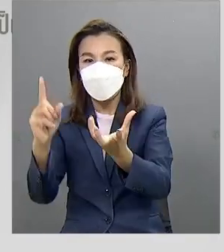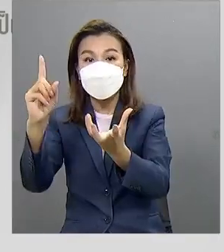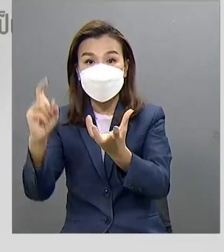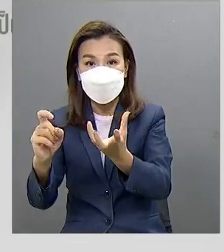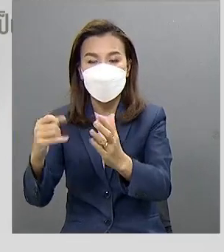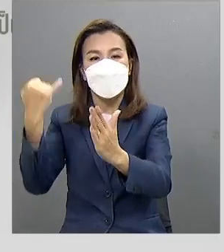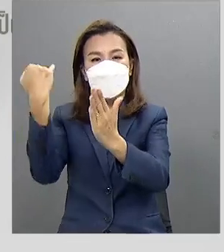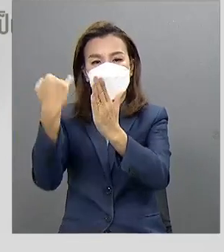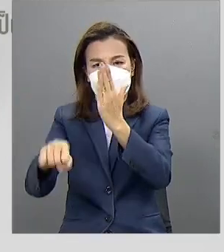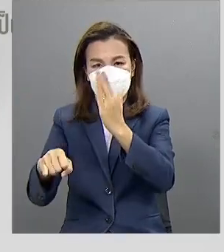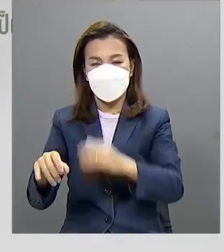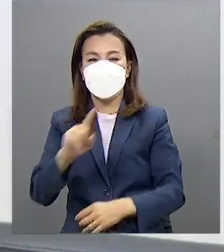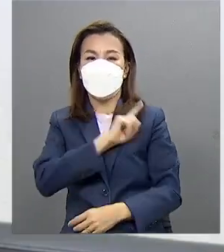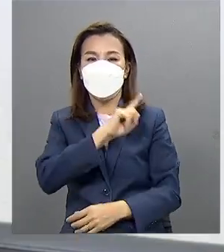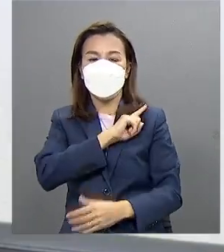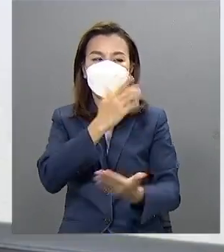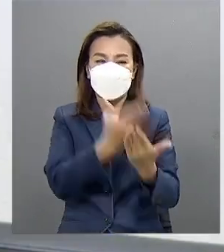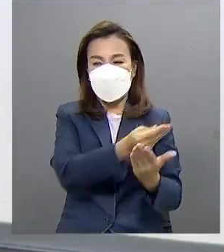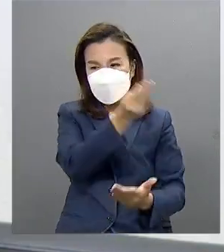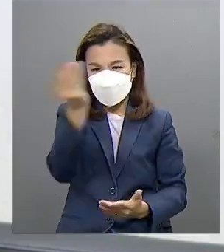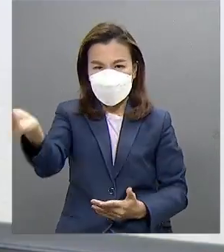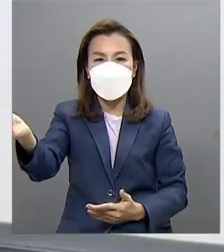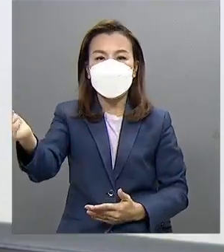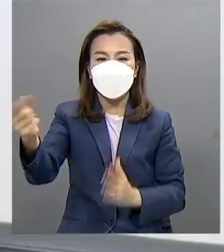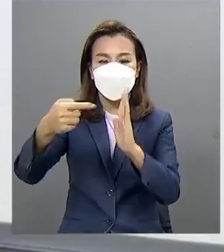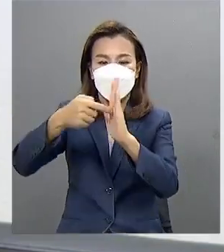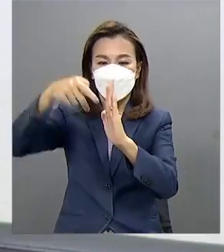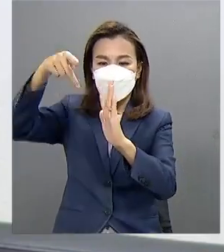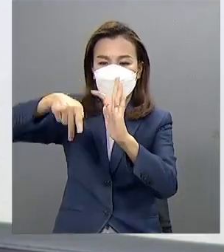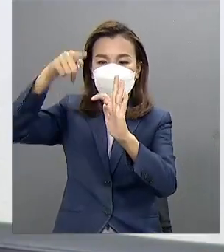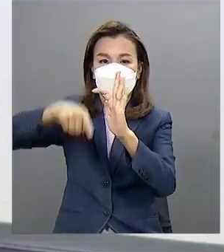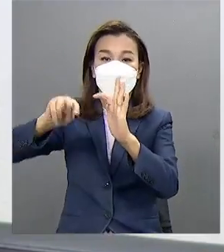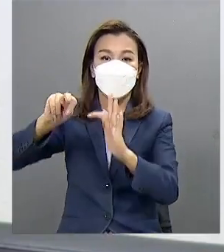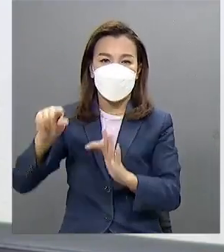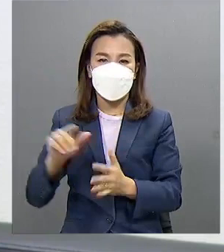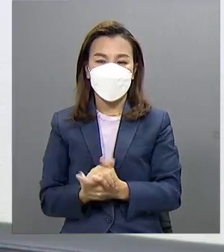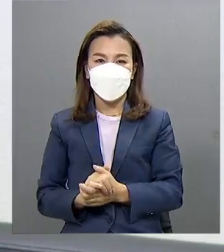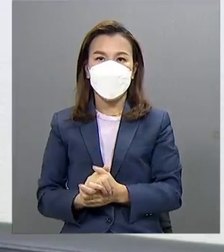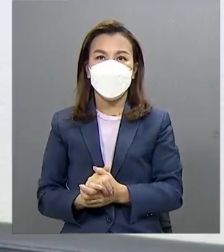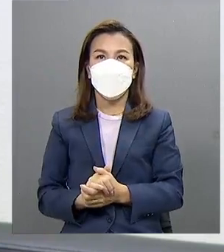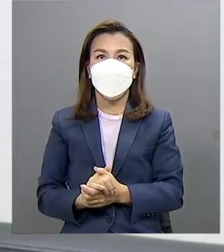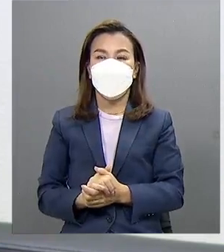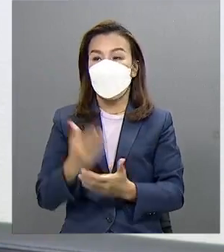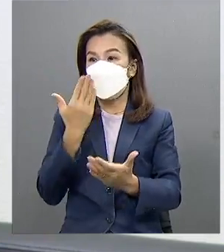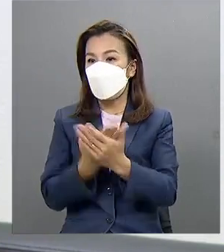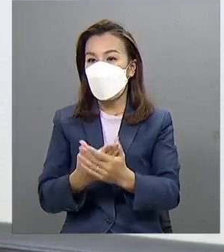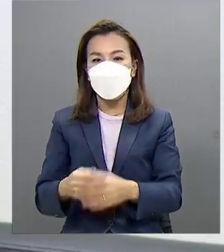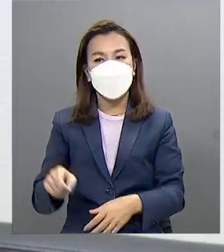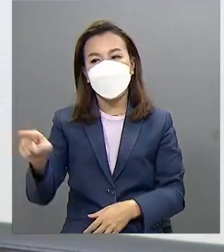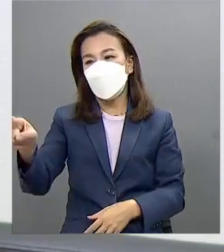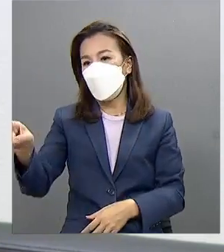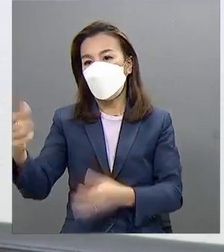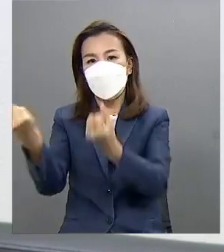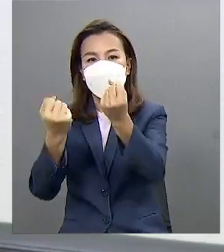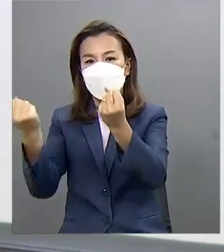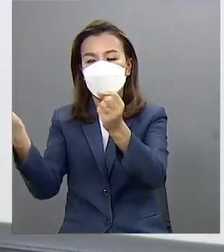ต้องรับผิดชดใช้ฐานละเมิดหมายความว่าอะไรครับหมายความว่าถ้าทําความเสียหายเท่าไหร่เช่นเสียหายล้านหนึ่งเด็กไม่มีตังค์พ่อมาเรียกเอากับ